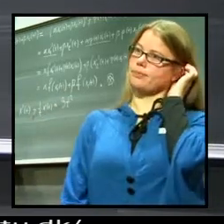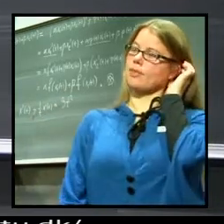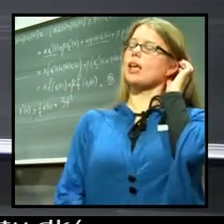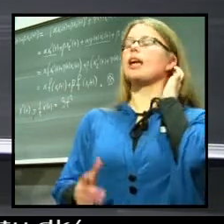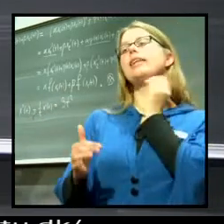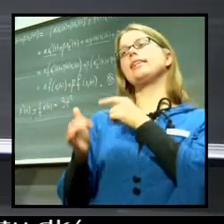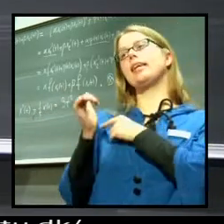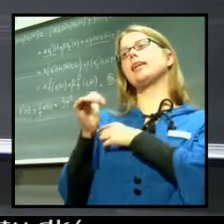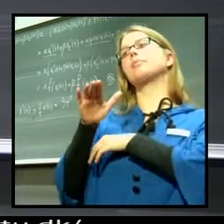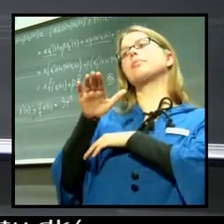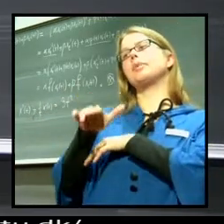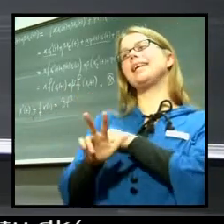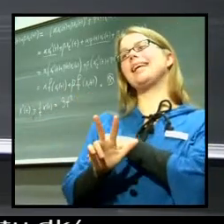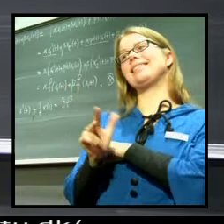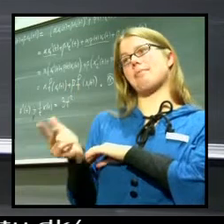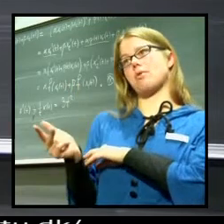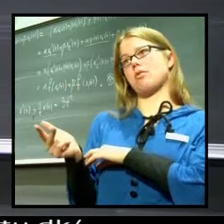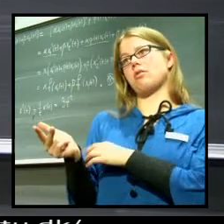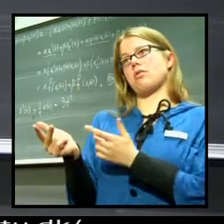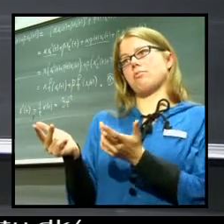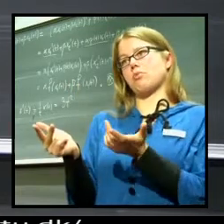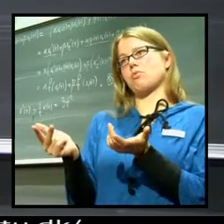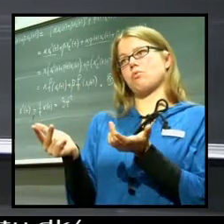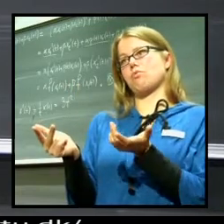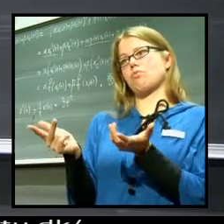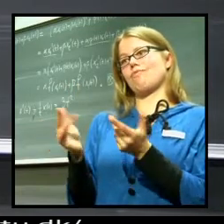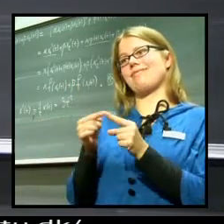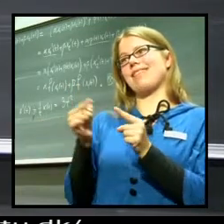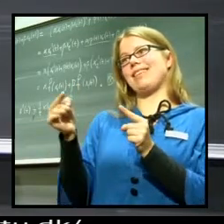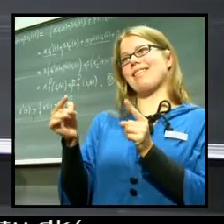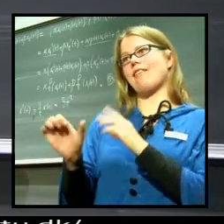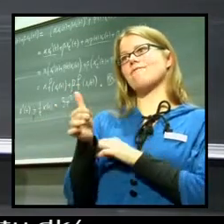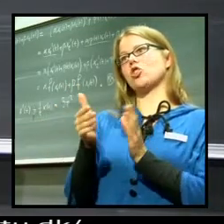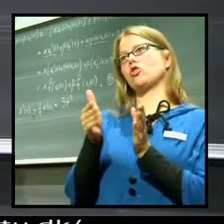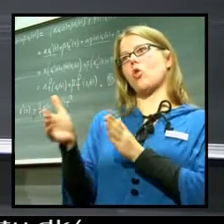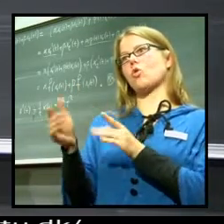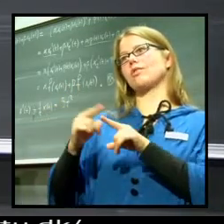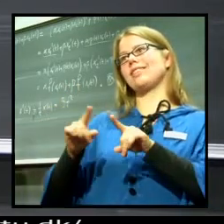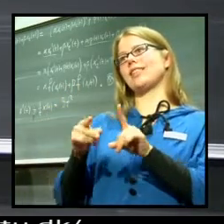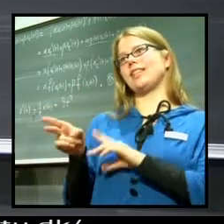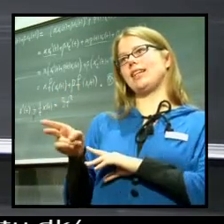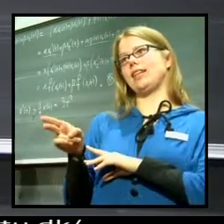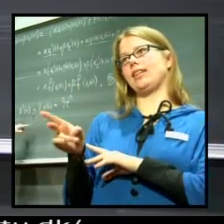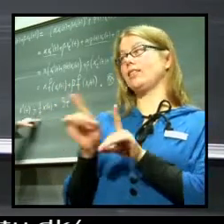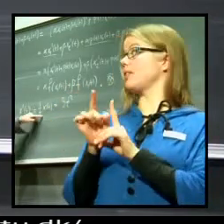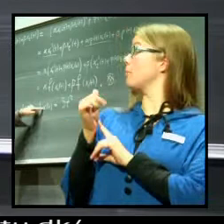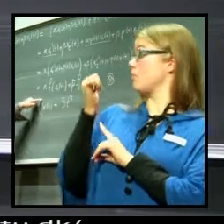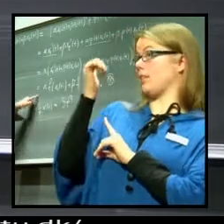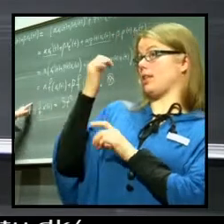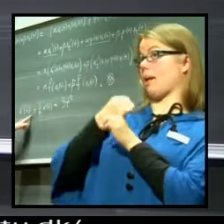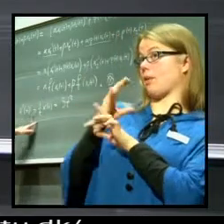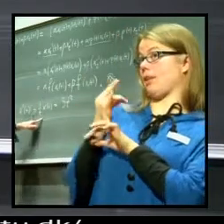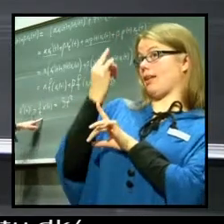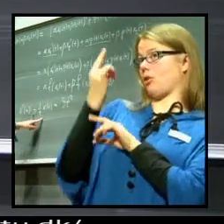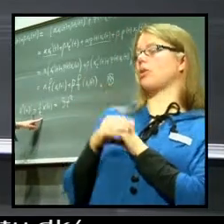Altså det her er et eksempel på sådan en lineær førsteordens differentialligning, som vi har fat i deroppe. Det, der står